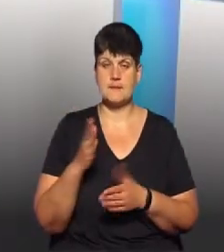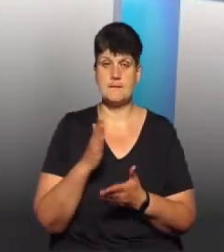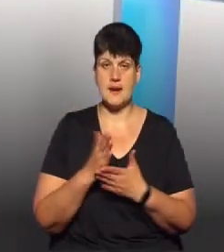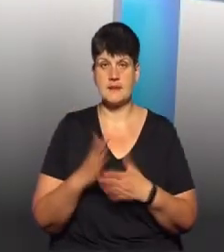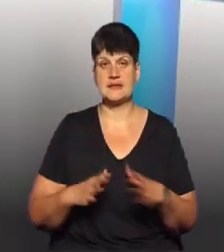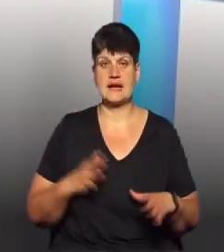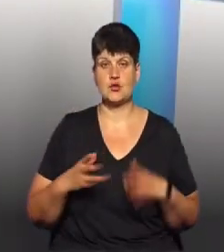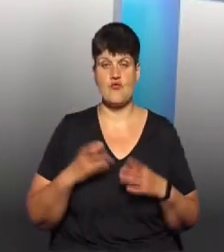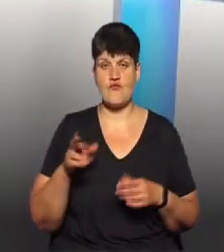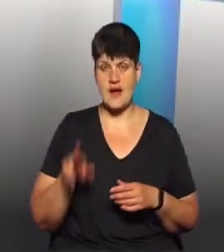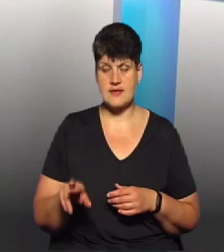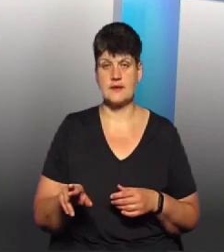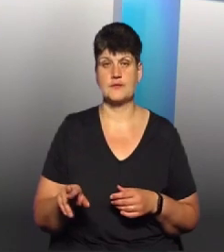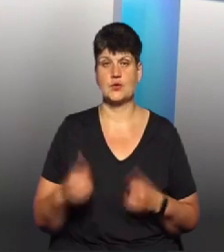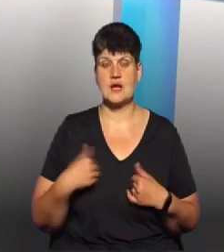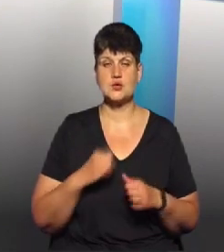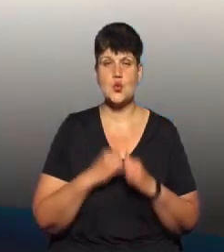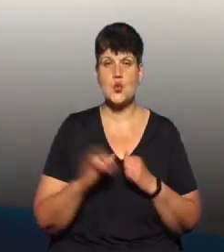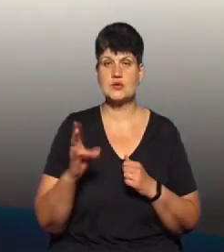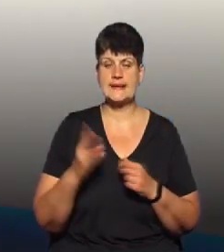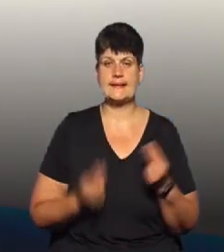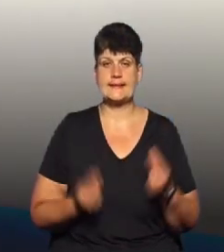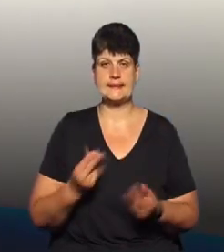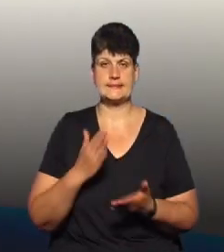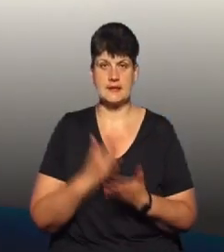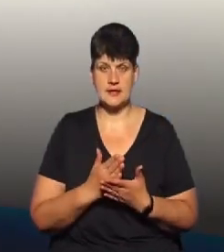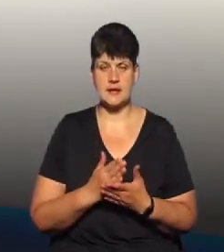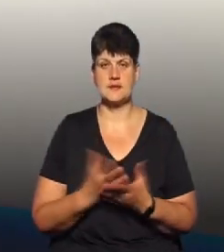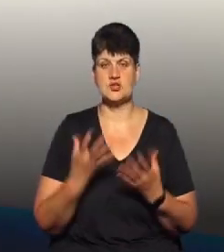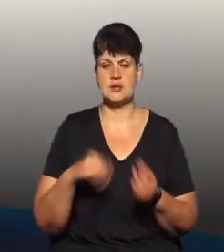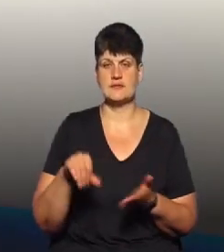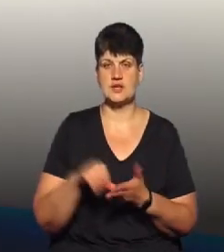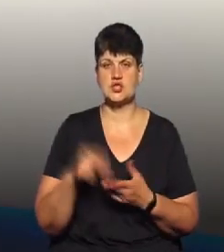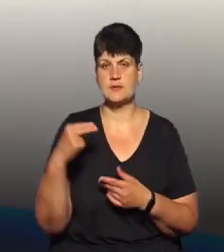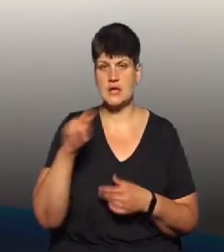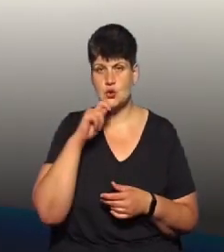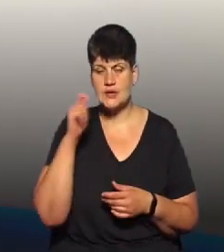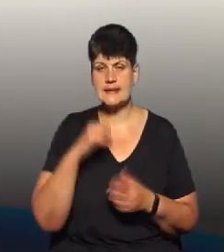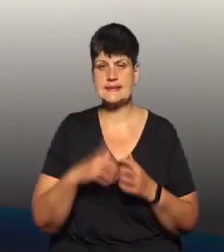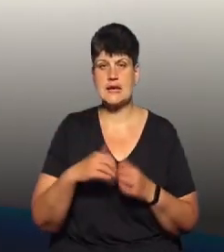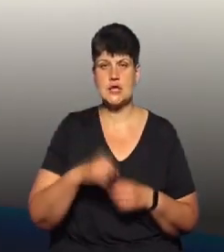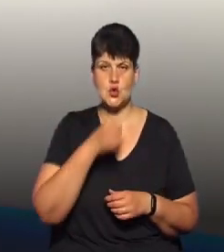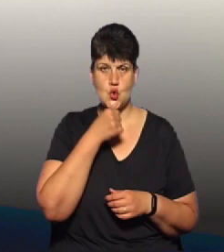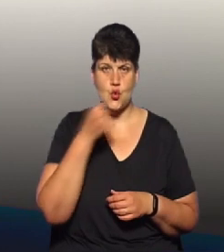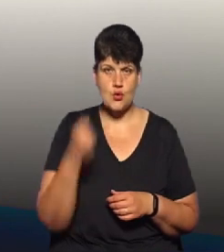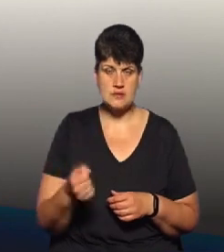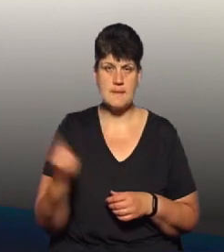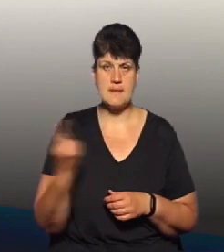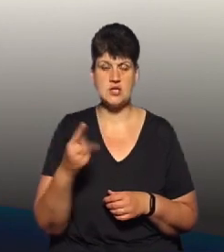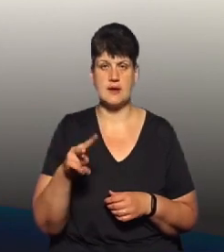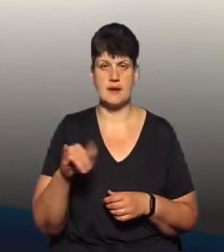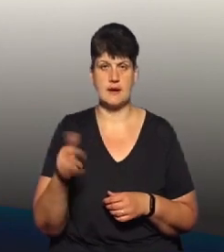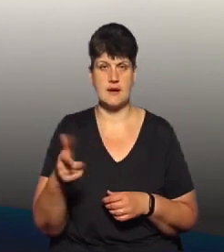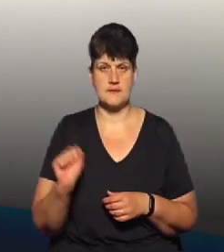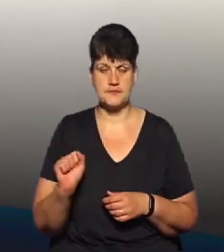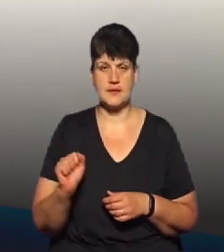нас кожну неділю ігри. Ми ще паралельно виступаємо в чемпіонаті України серед дорослих в першій лізі. Але там ще